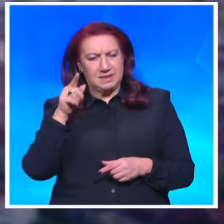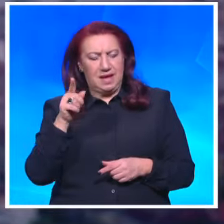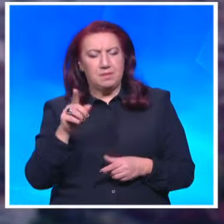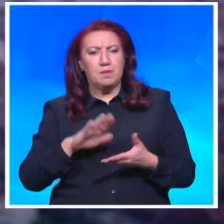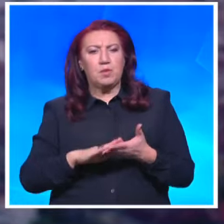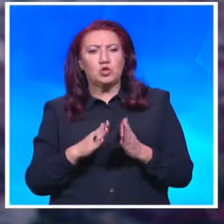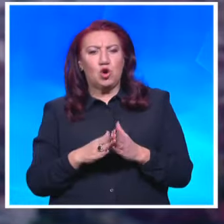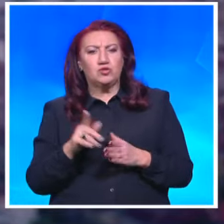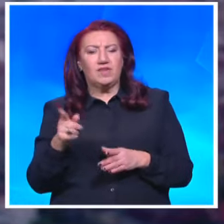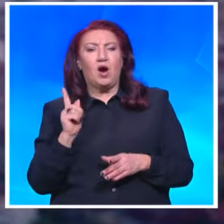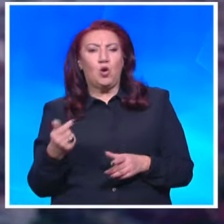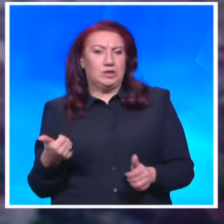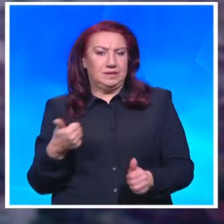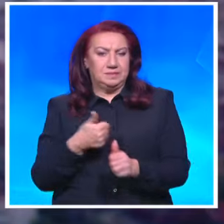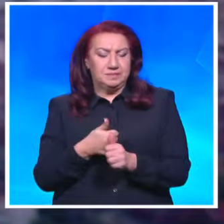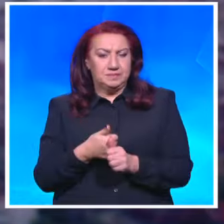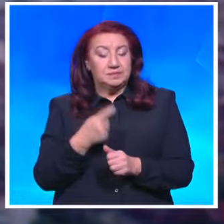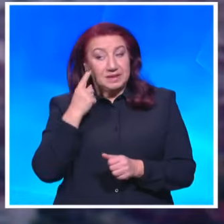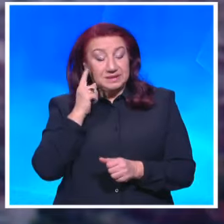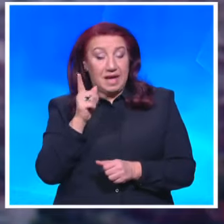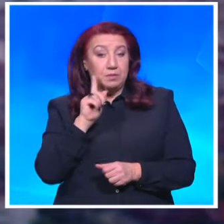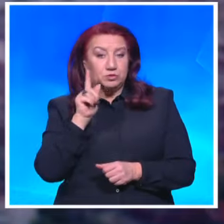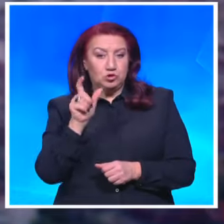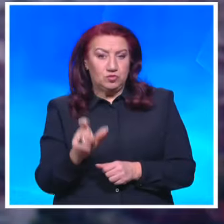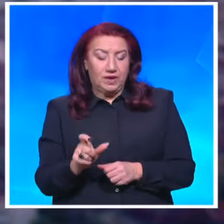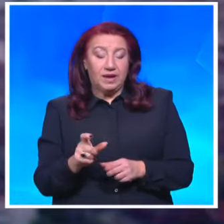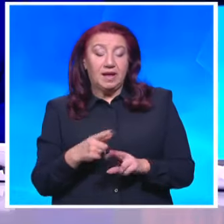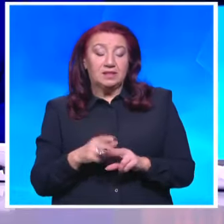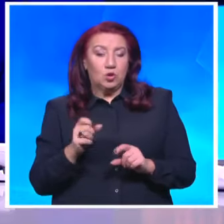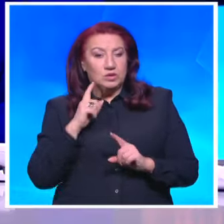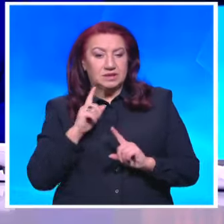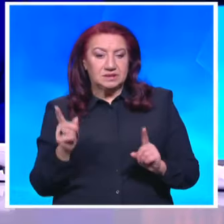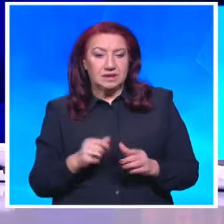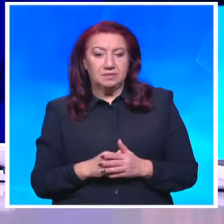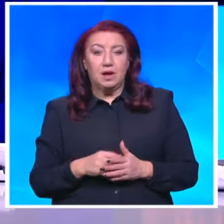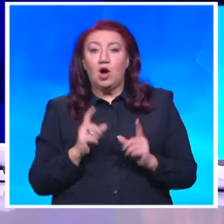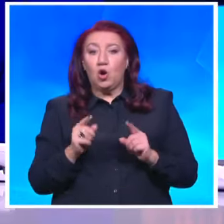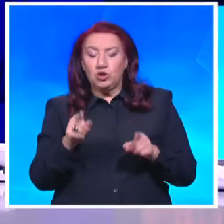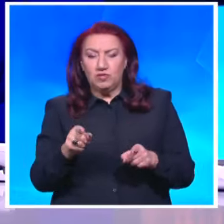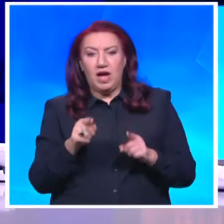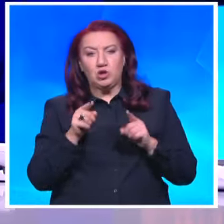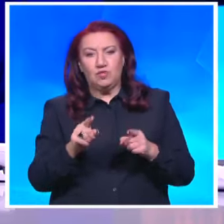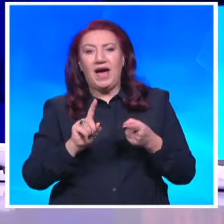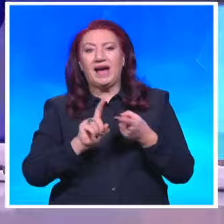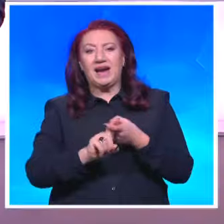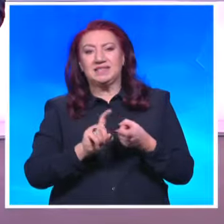го и кой е. И за момента го спираме, но не знаем дали ще го спрем преди конгрес. Ще го назовете ли кой е той? Красен Кралев.